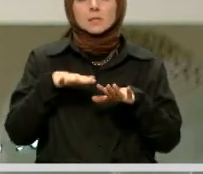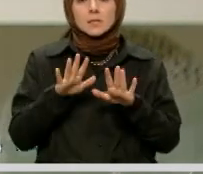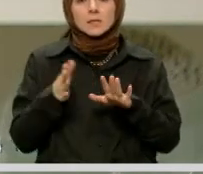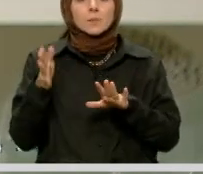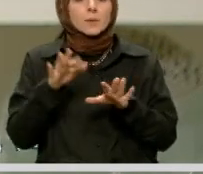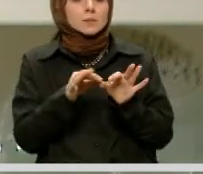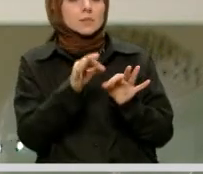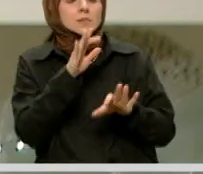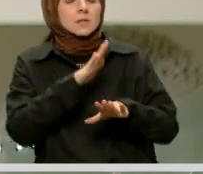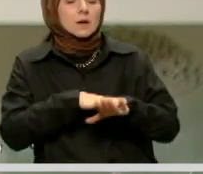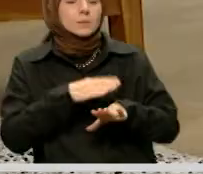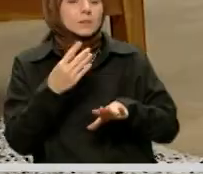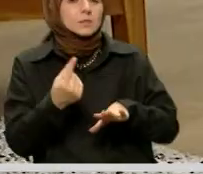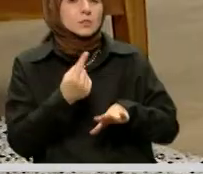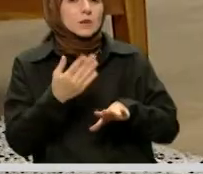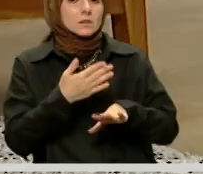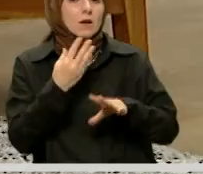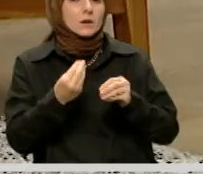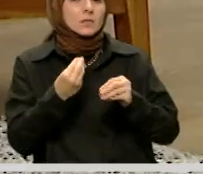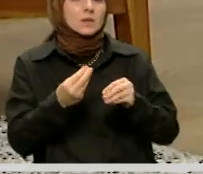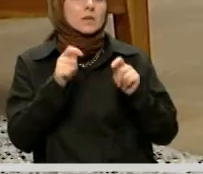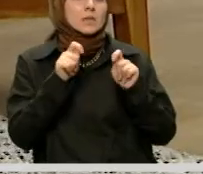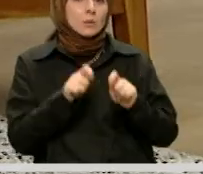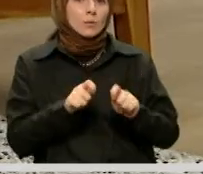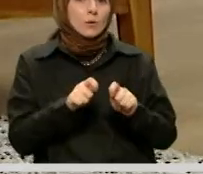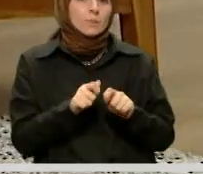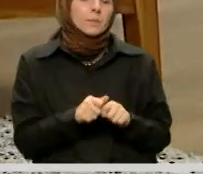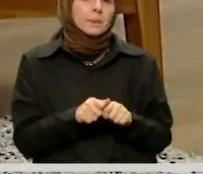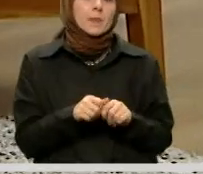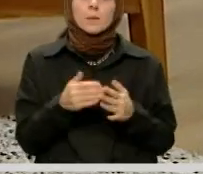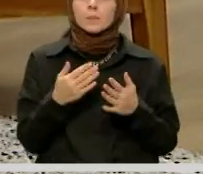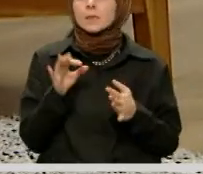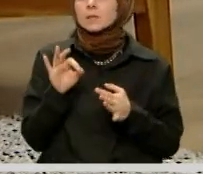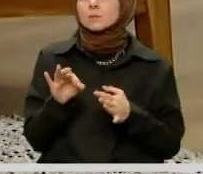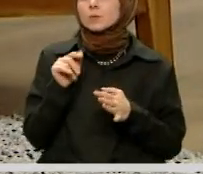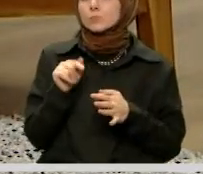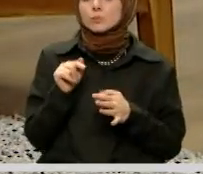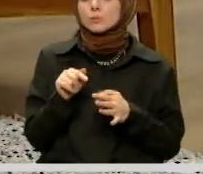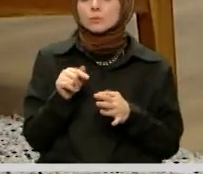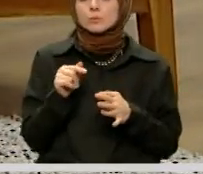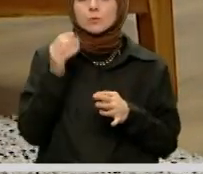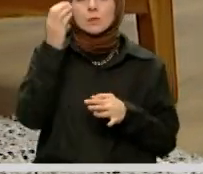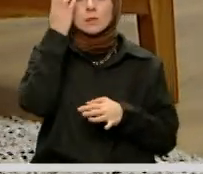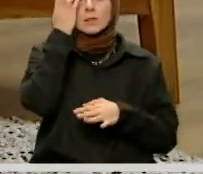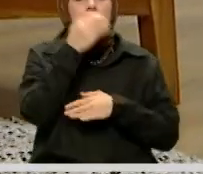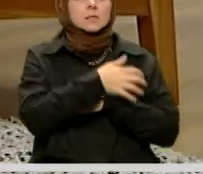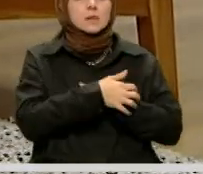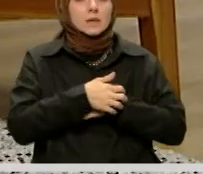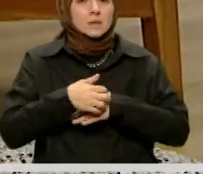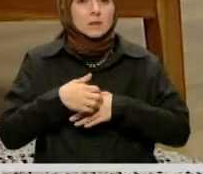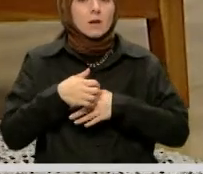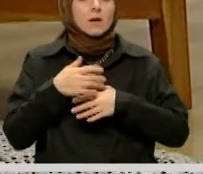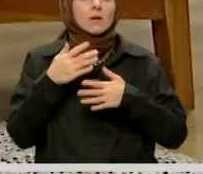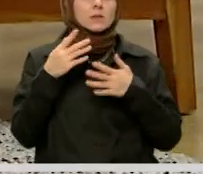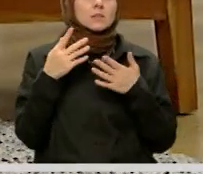geliyor. Birine yani dokun. Mutlu buyurun. Olmak için mutlu edin. Aynen. Peki şimdi bunu infaka, zekata, fitreye, Ramazan ayındaki